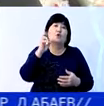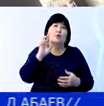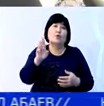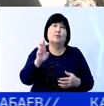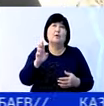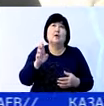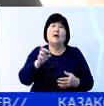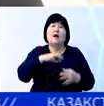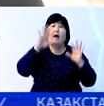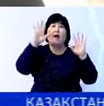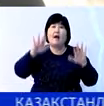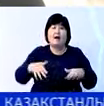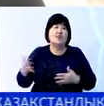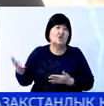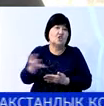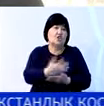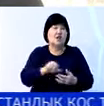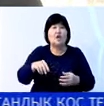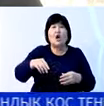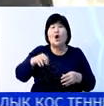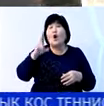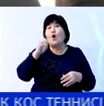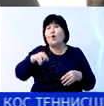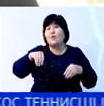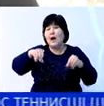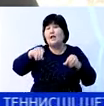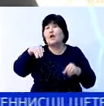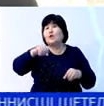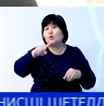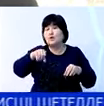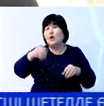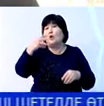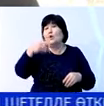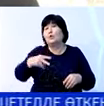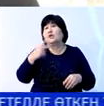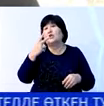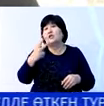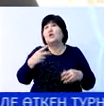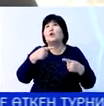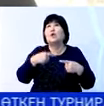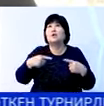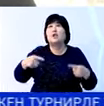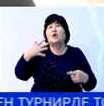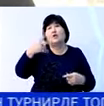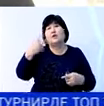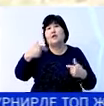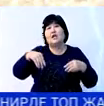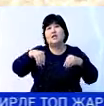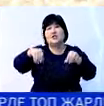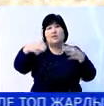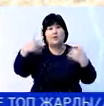қар шығарылды. Ал құм аралас тұз осы бүгінге дейін 230-250 кубтай уже себіліп болды